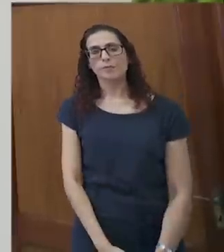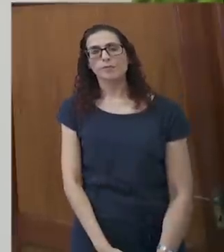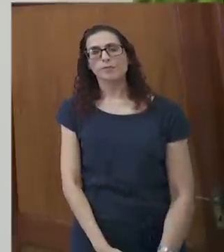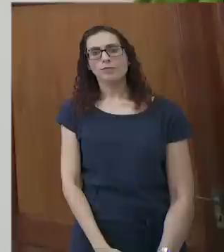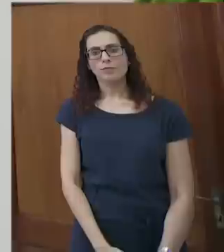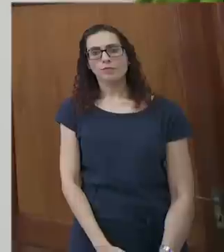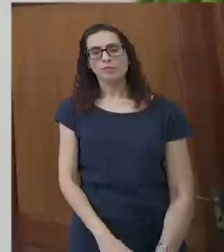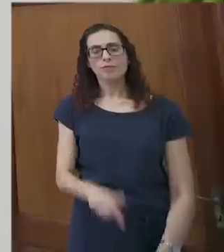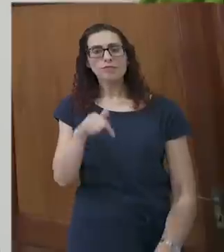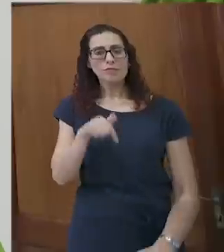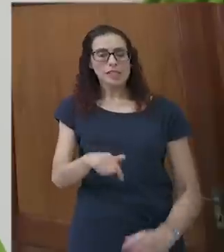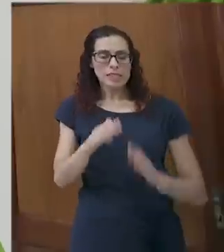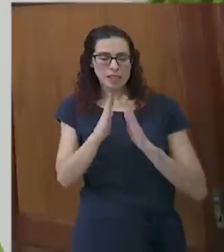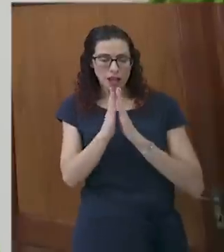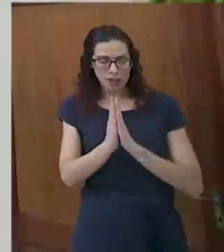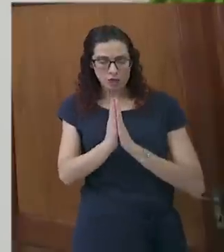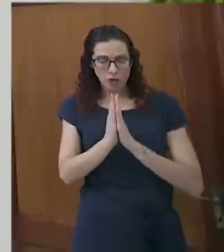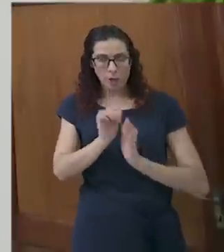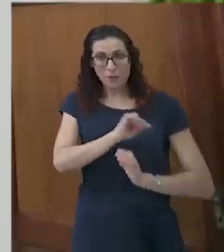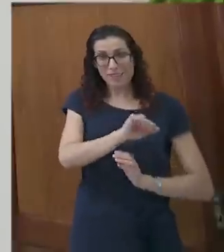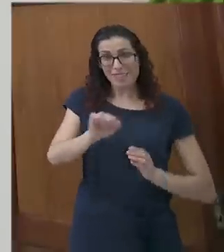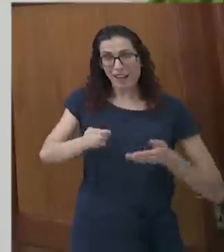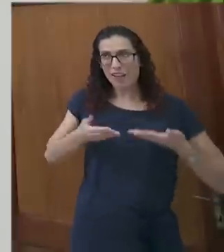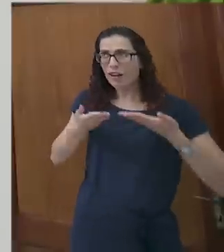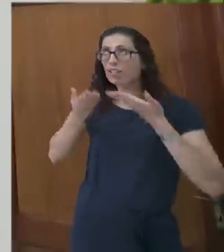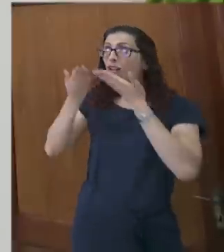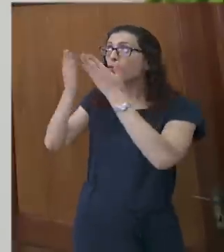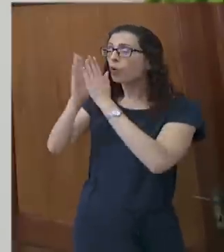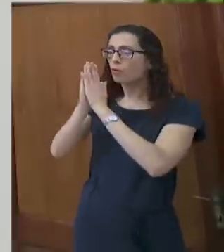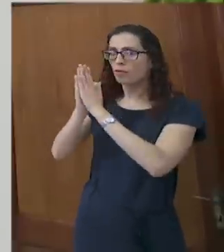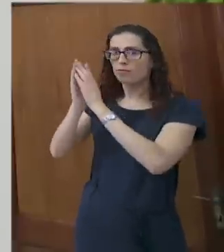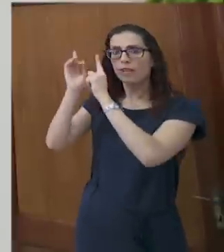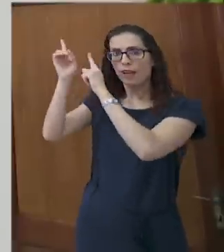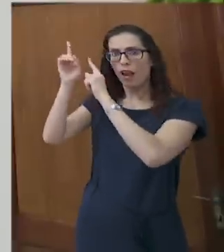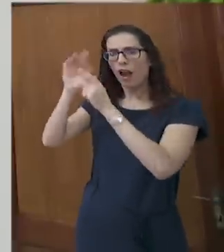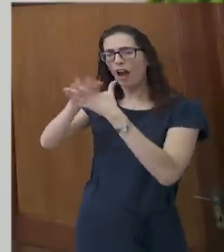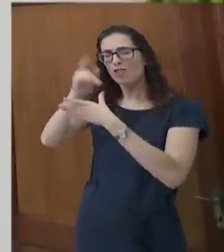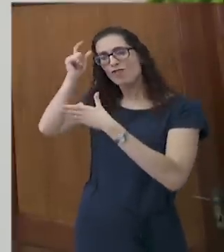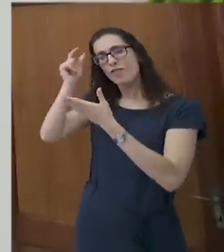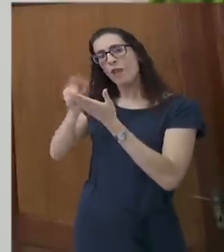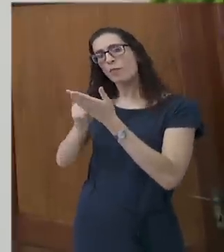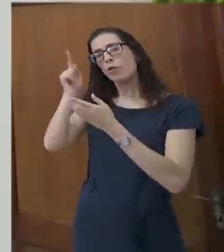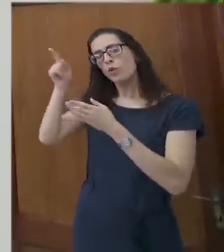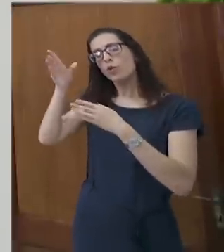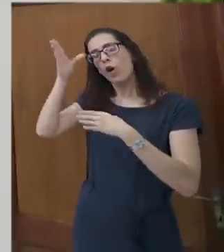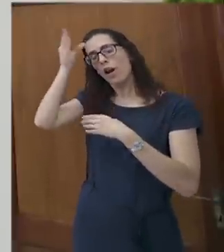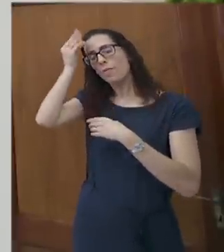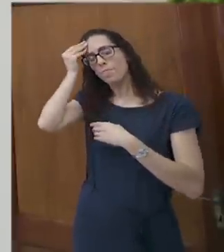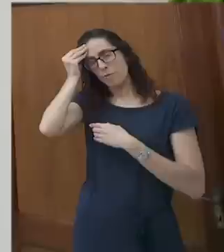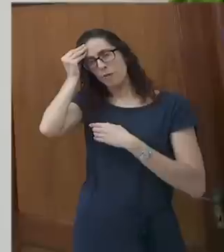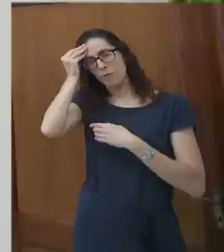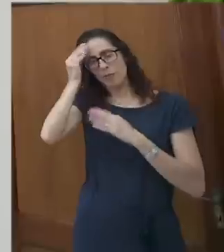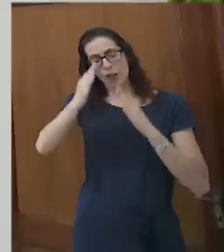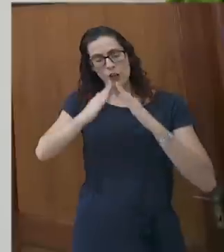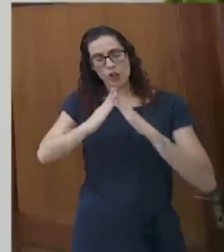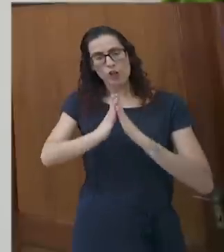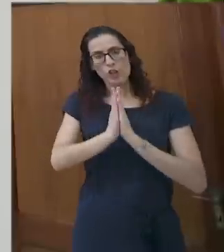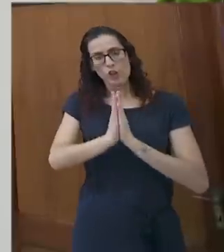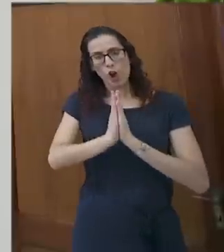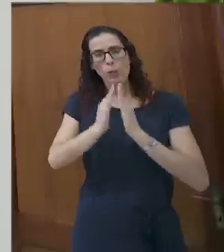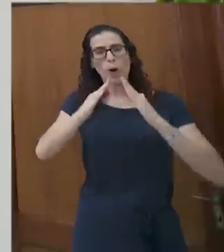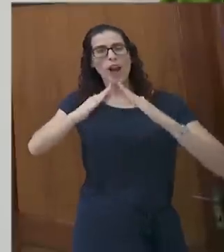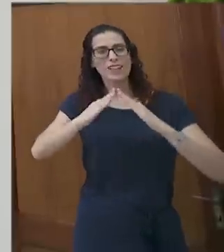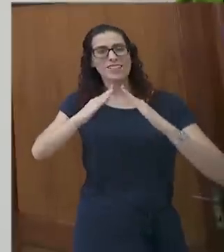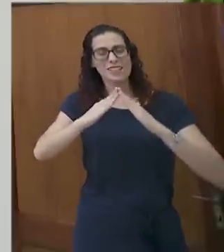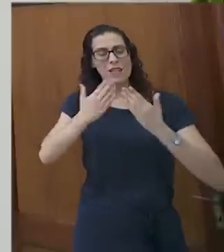Iju issa nresqu it-talbit tagħna lil Alla fiduċja kbira fl-imħabba tiegħu għalina. Kumulej mal-Knisja tiegħek